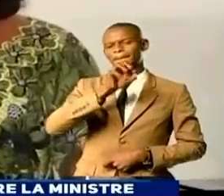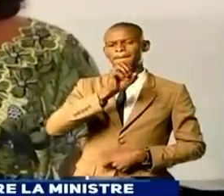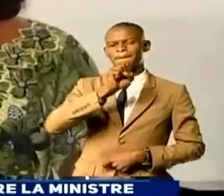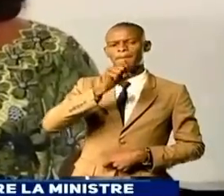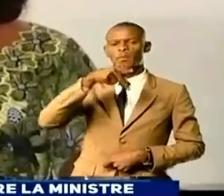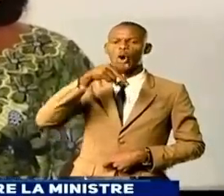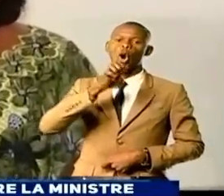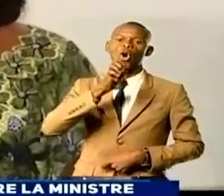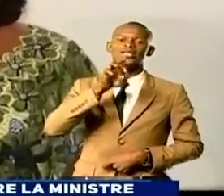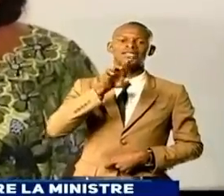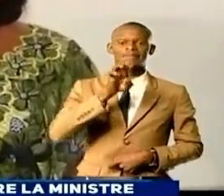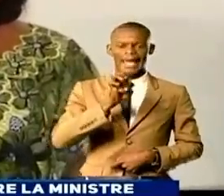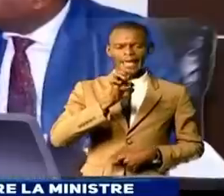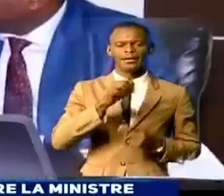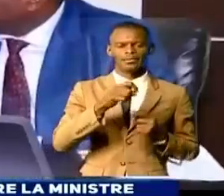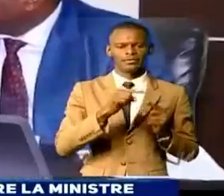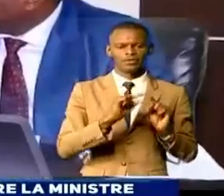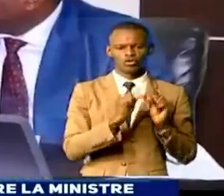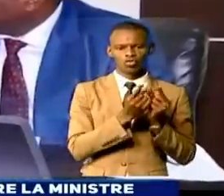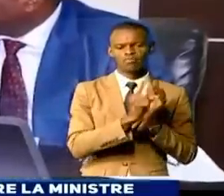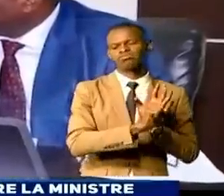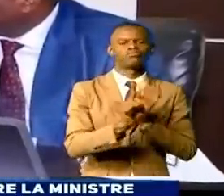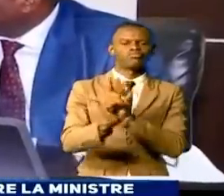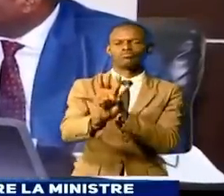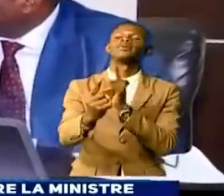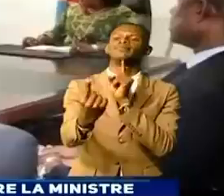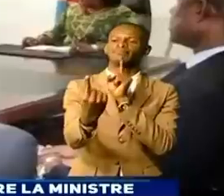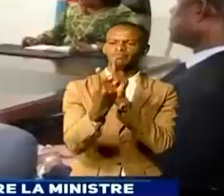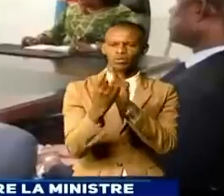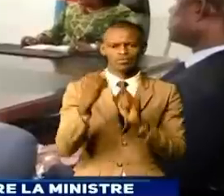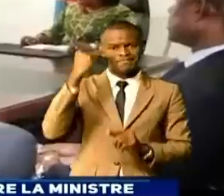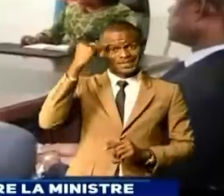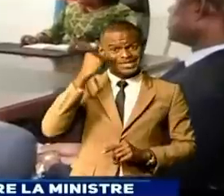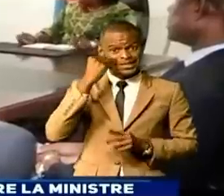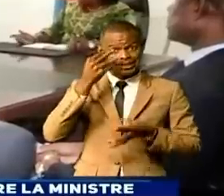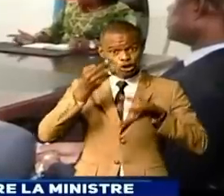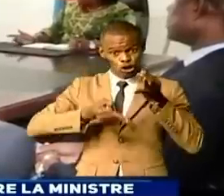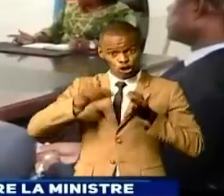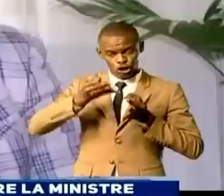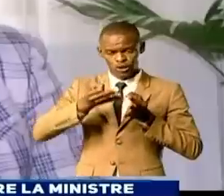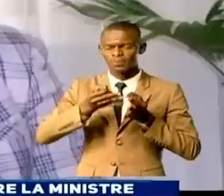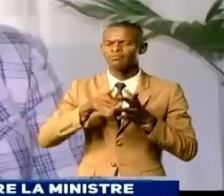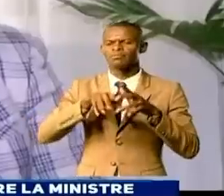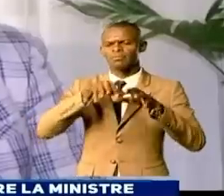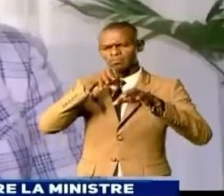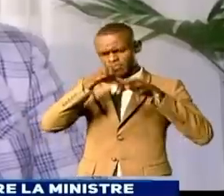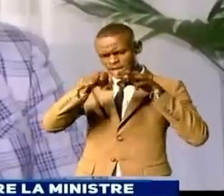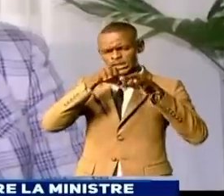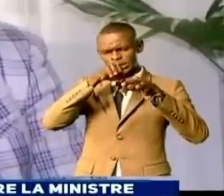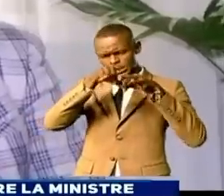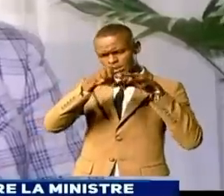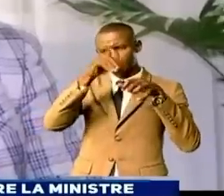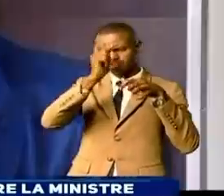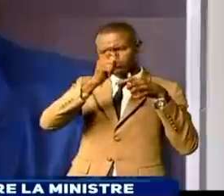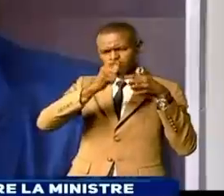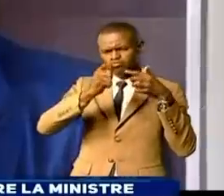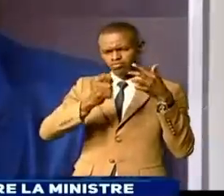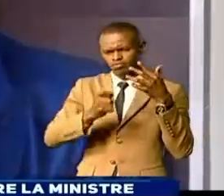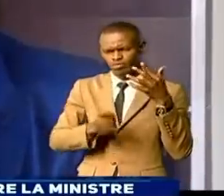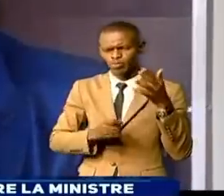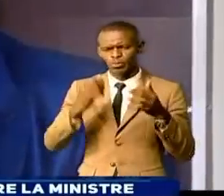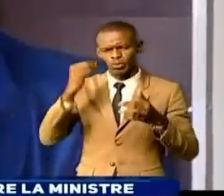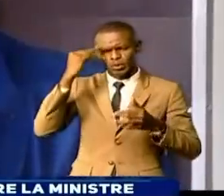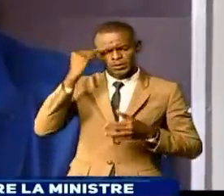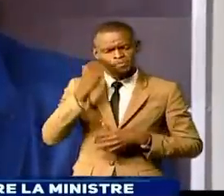Mutombo-Kiyese était de toute oreille. D'après les présidents de l'intersyndicale du ministère de la Justice, la rencontre s'est basée, a été axée sur la